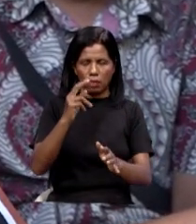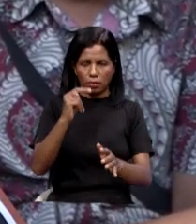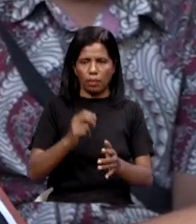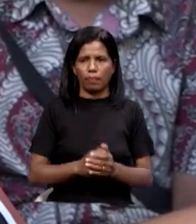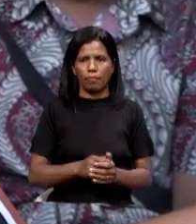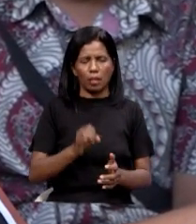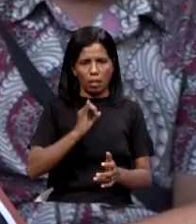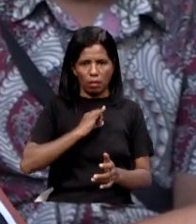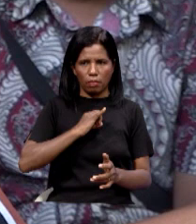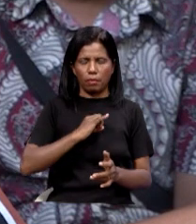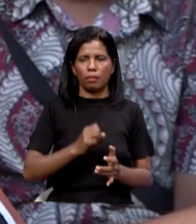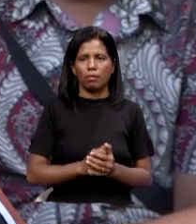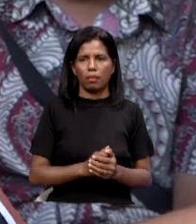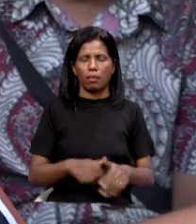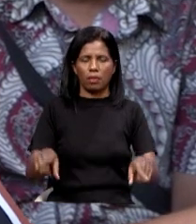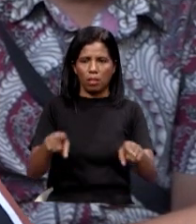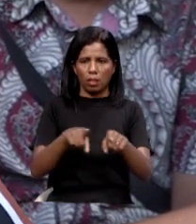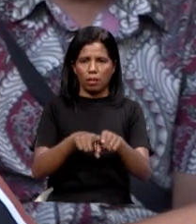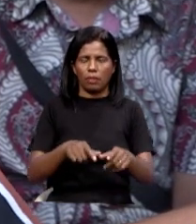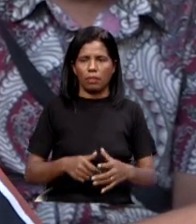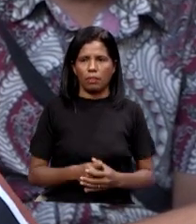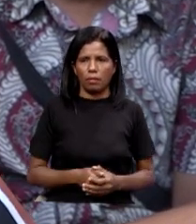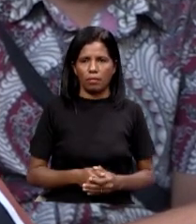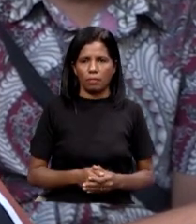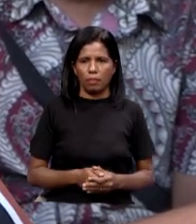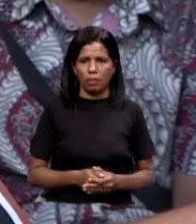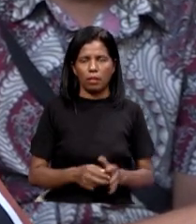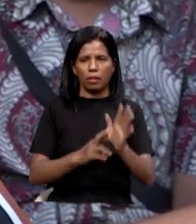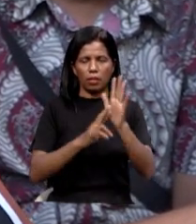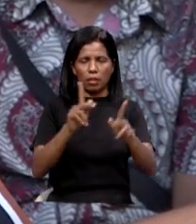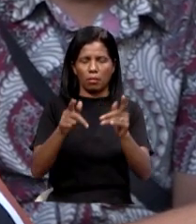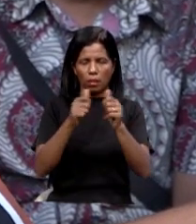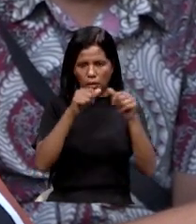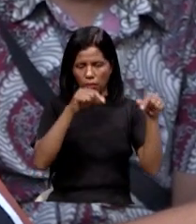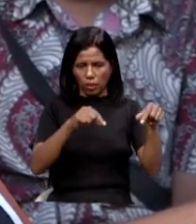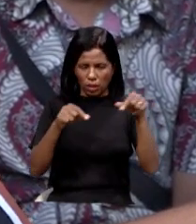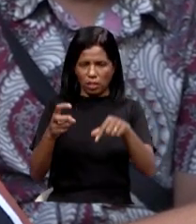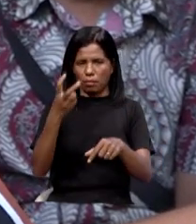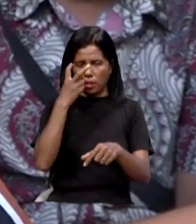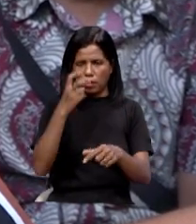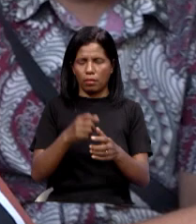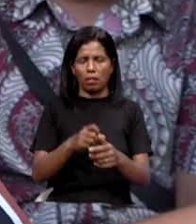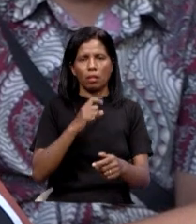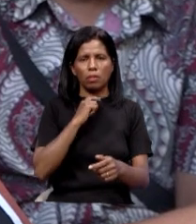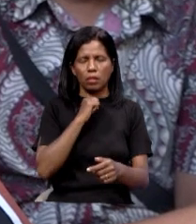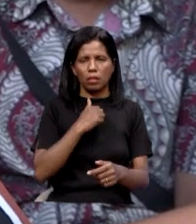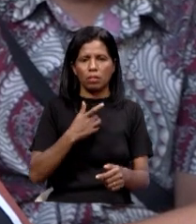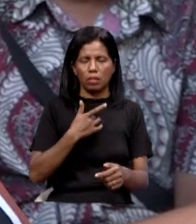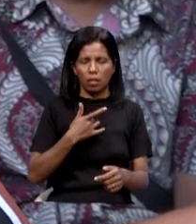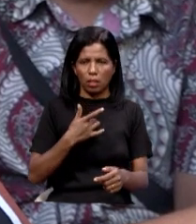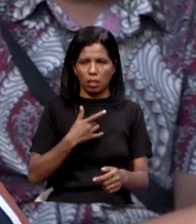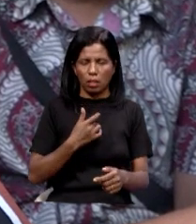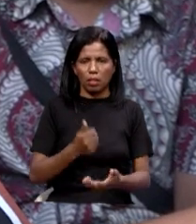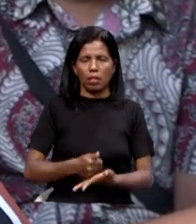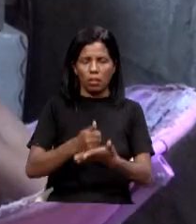nih bahu hanya sang representa yang berdiri sendiri ya aku lamenta tebeso ten